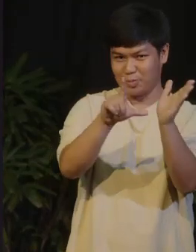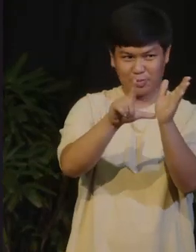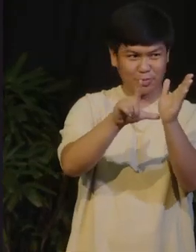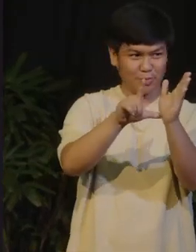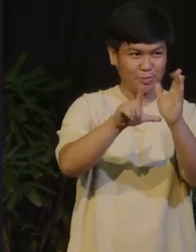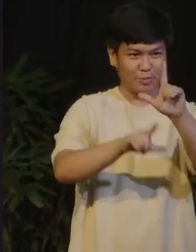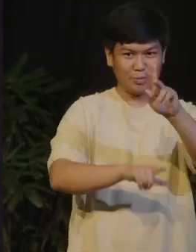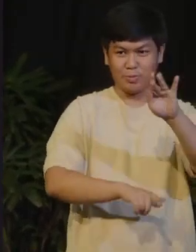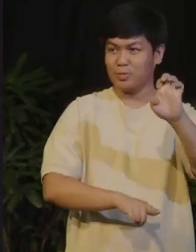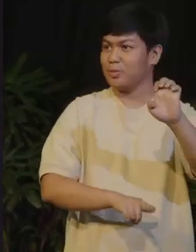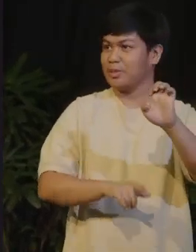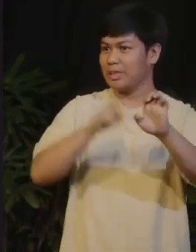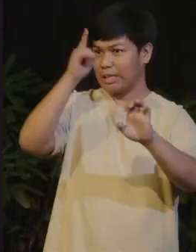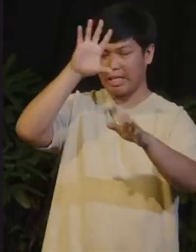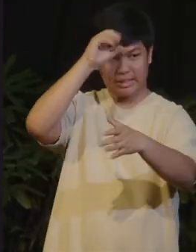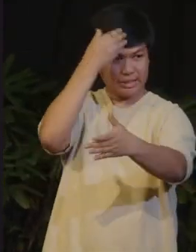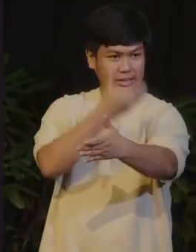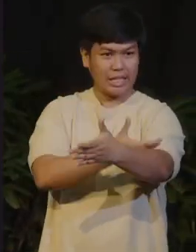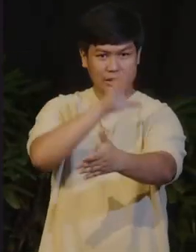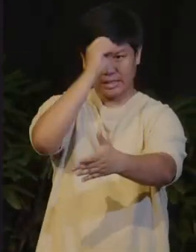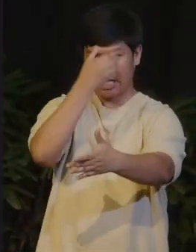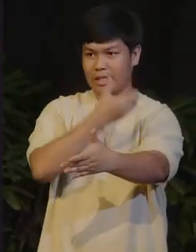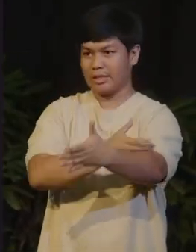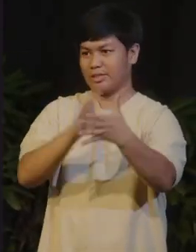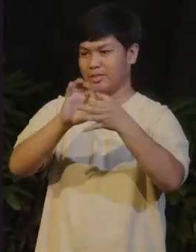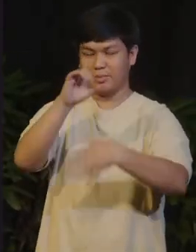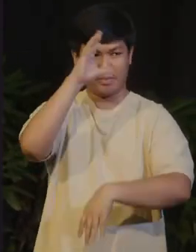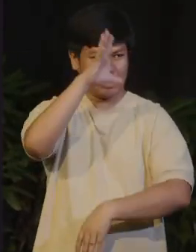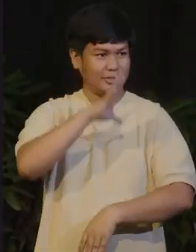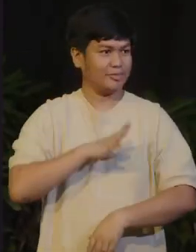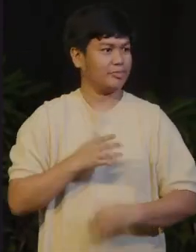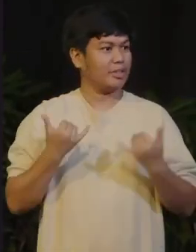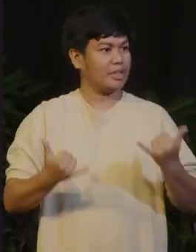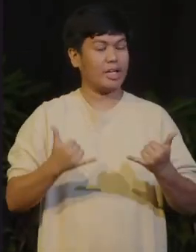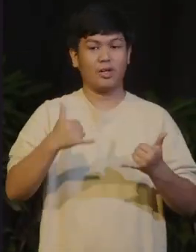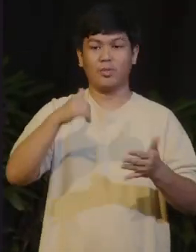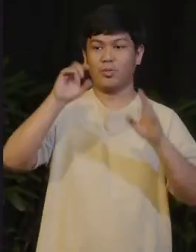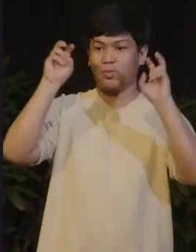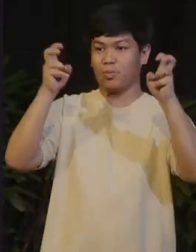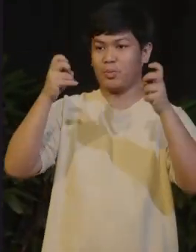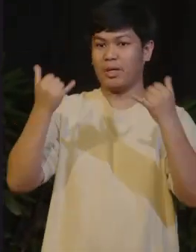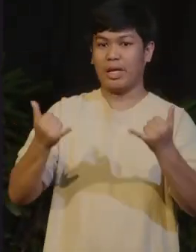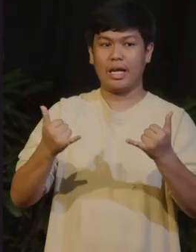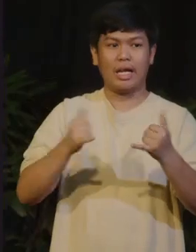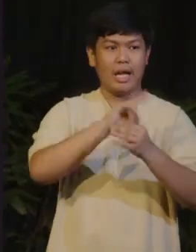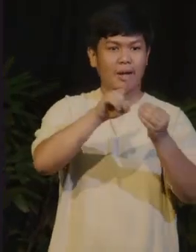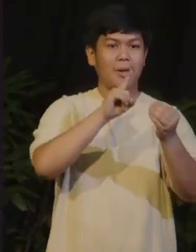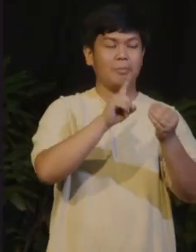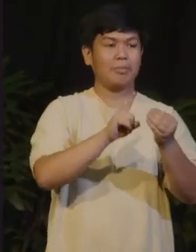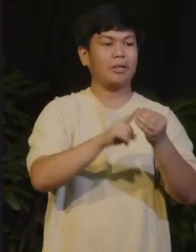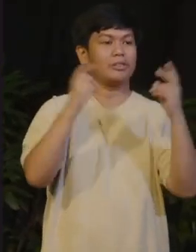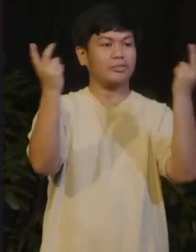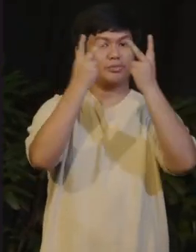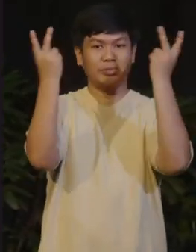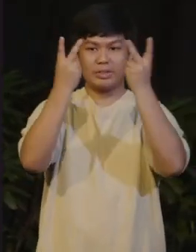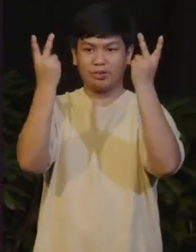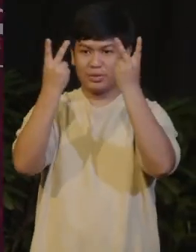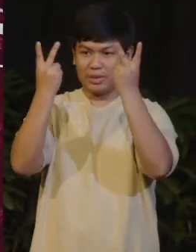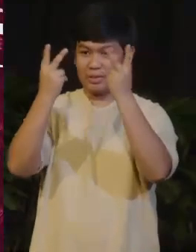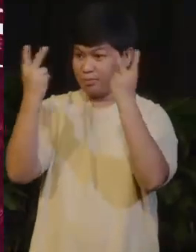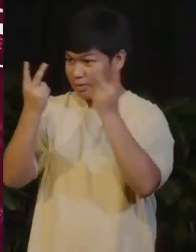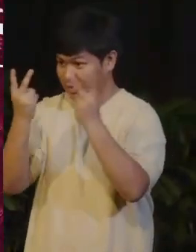Son, Son of Man. Ang title po ng ating mensahe ngayong hapong ito ay Ang Tagumpay ng